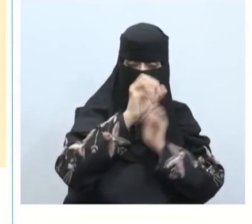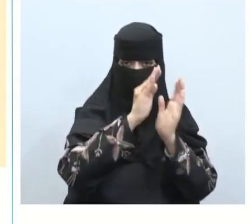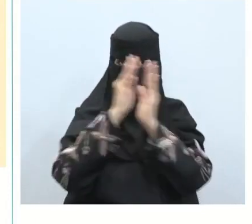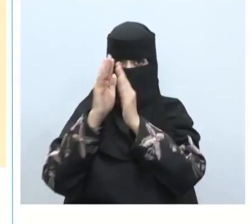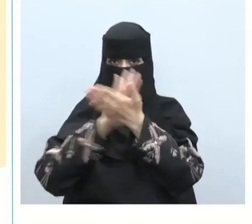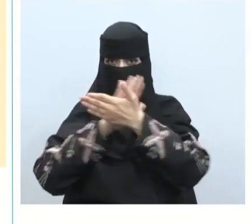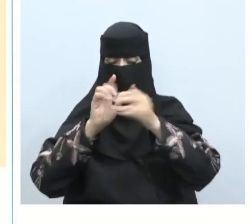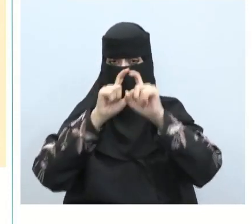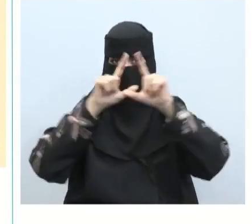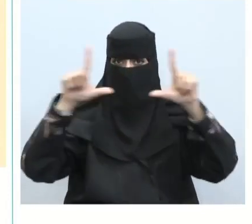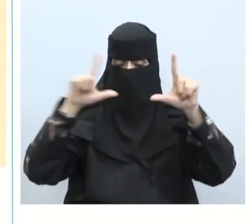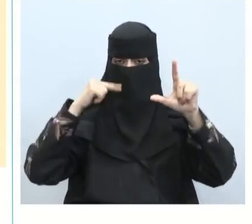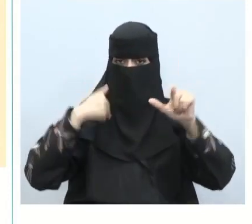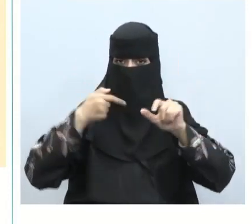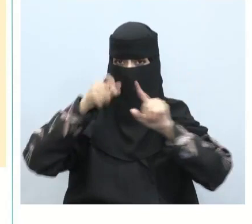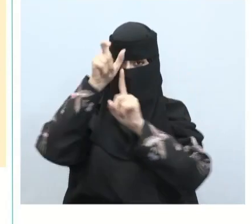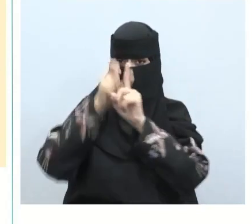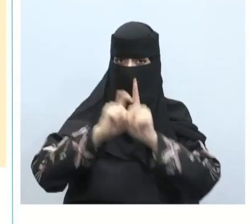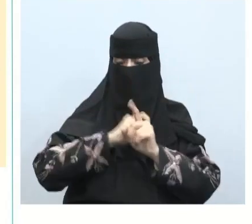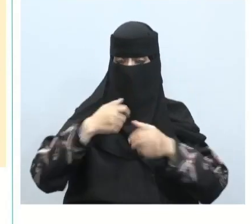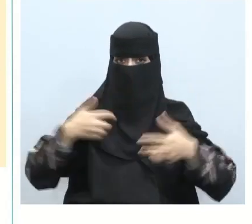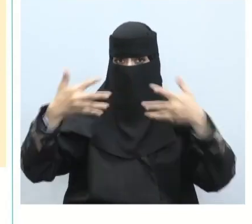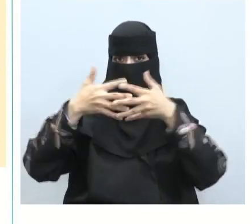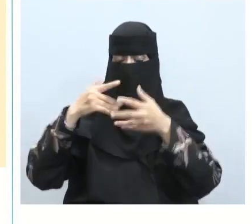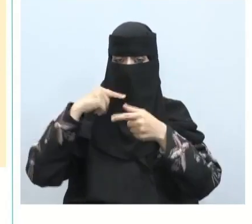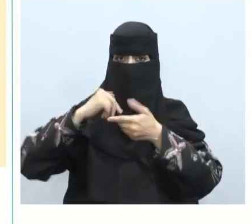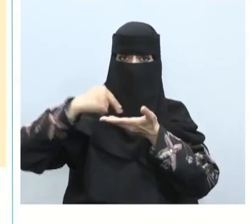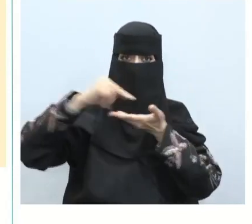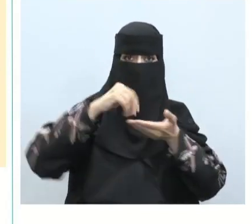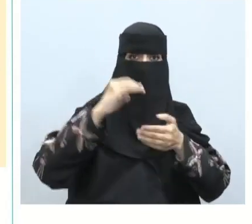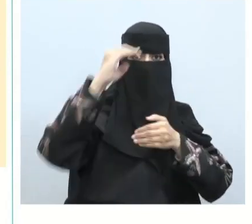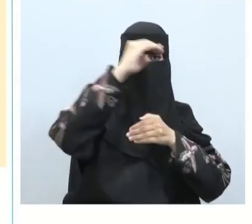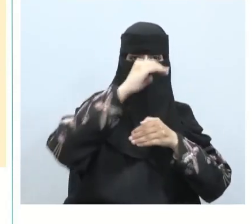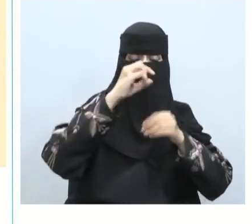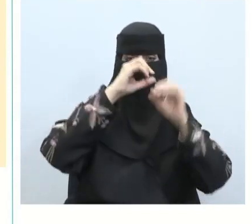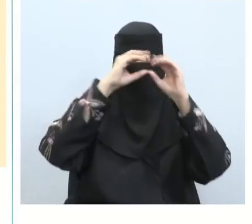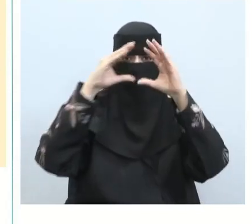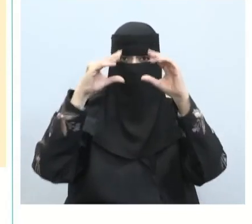المكتب ليقوم كل طالب بمشاركتها لاحقا عبر جوجل